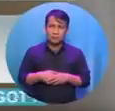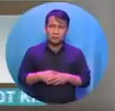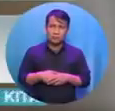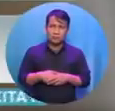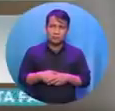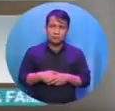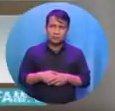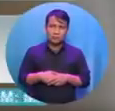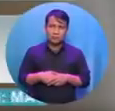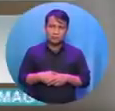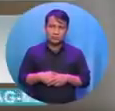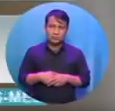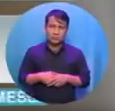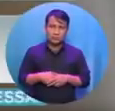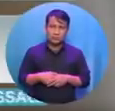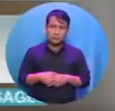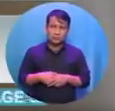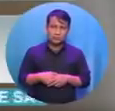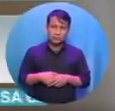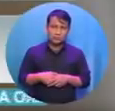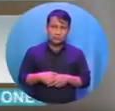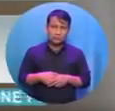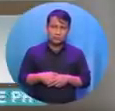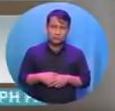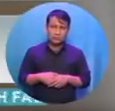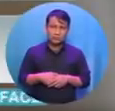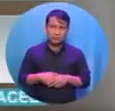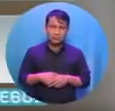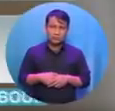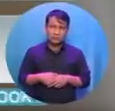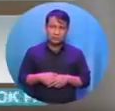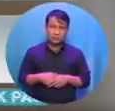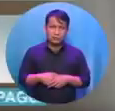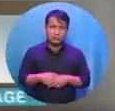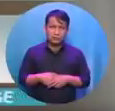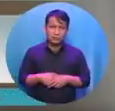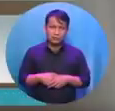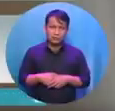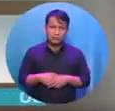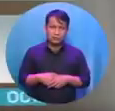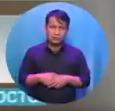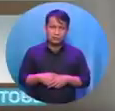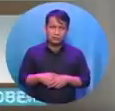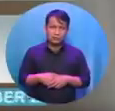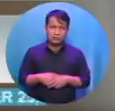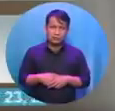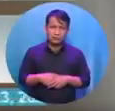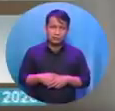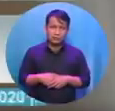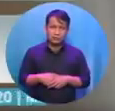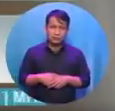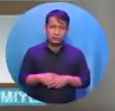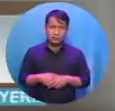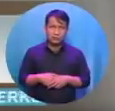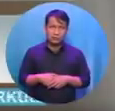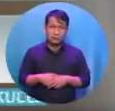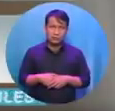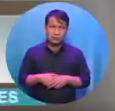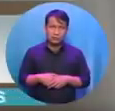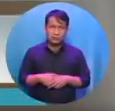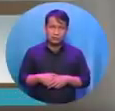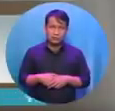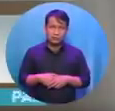Okay. Ang kumukonsente po yung ano po, yung nanay po ng babae, sir. Yung